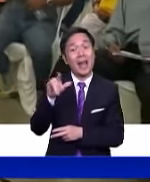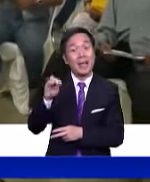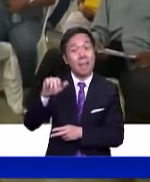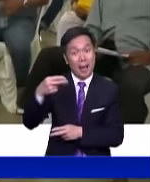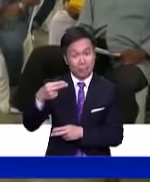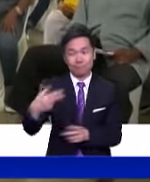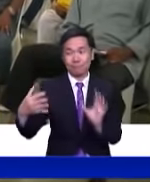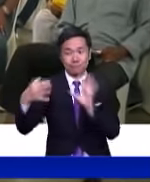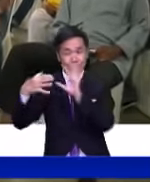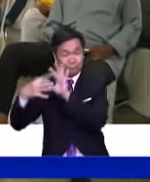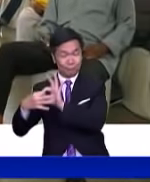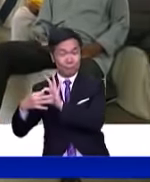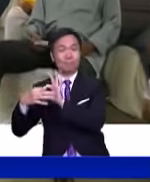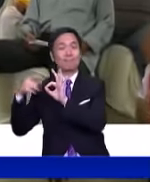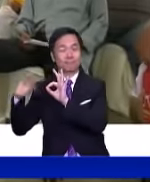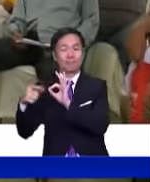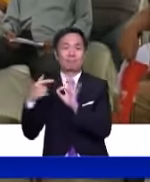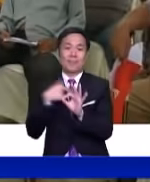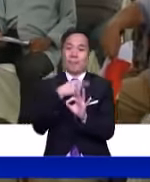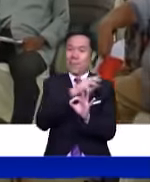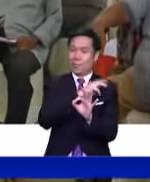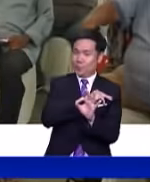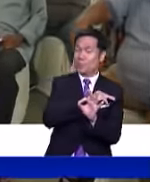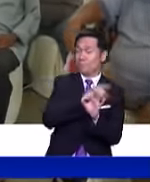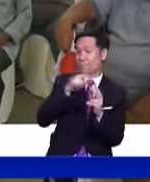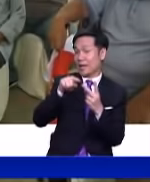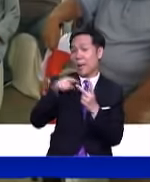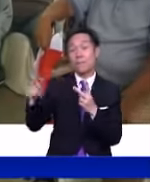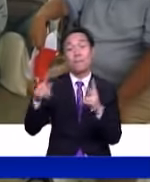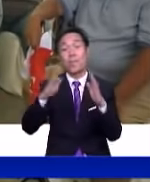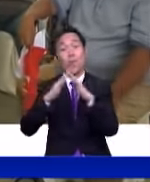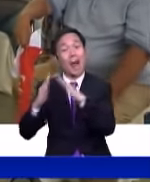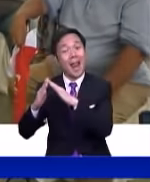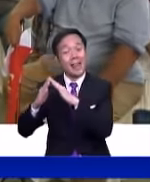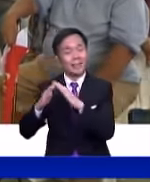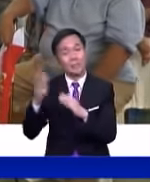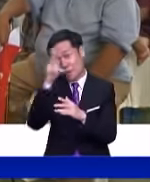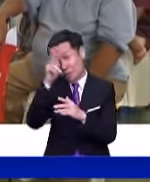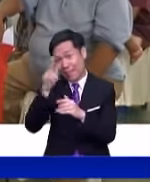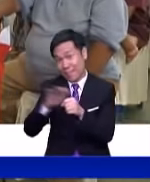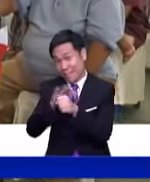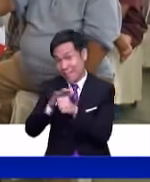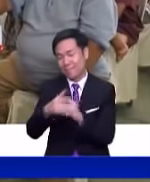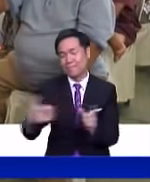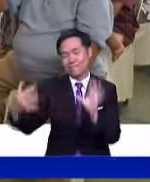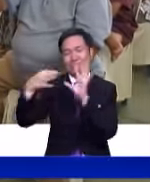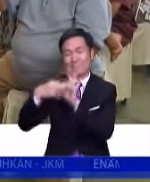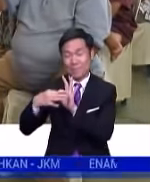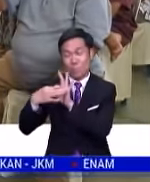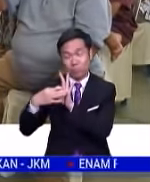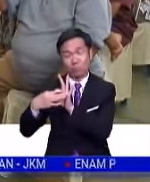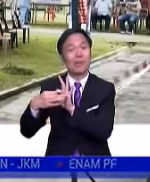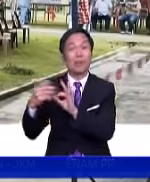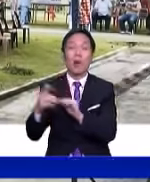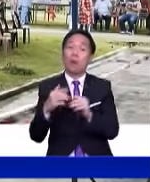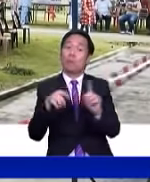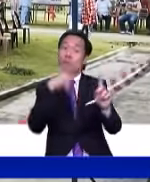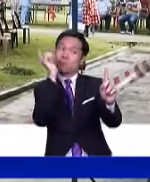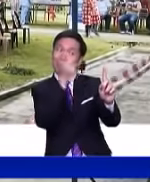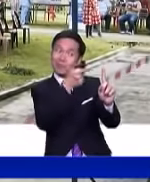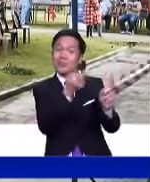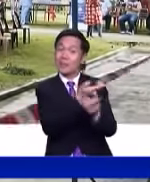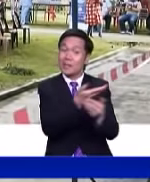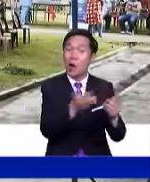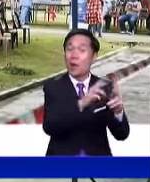kerjasama antara kementeriannya dengan Kementerian Perumahan dan Kerajaan Tempatan sebagai usaha memastikan penduduk